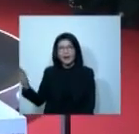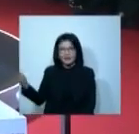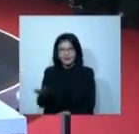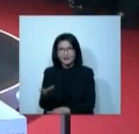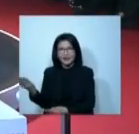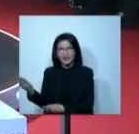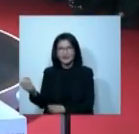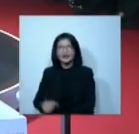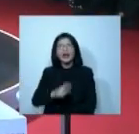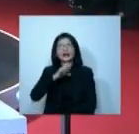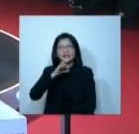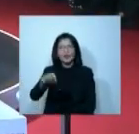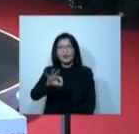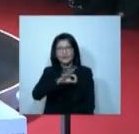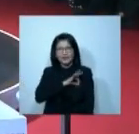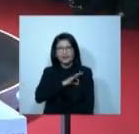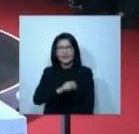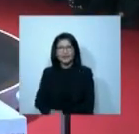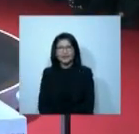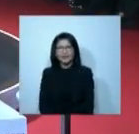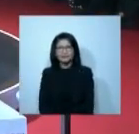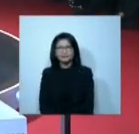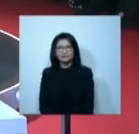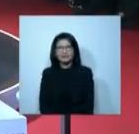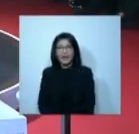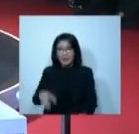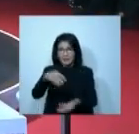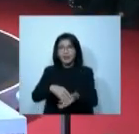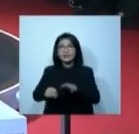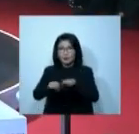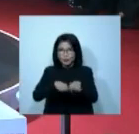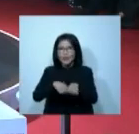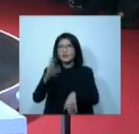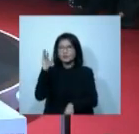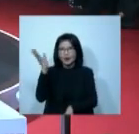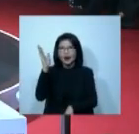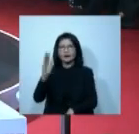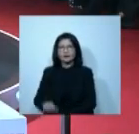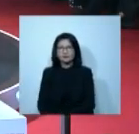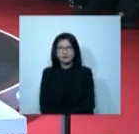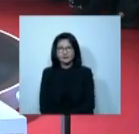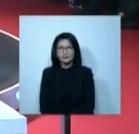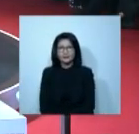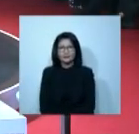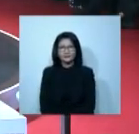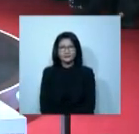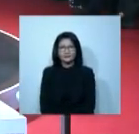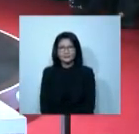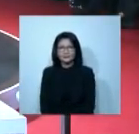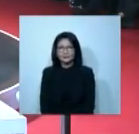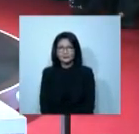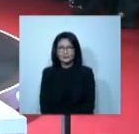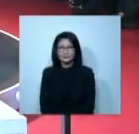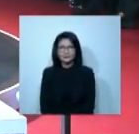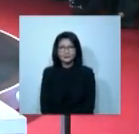itu, hal-hal visi-misi, program, ide dan gagasan harus sampai. Yang kedua, harus ada gimmick-gimmick yang